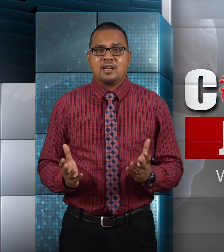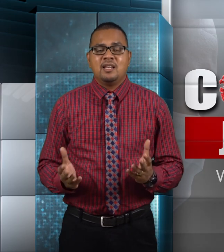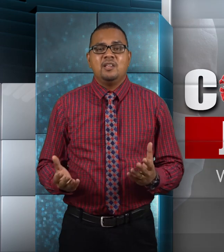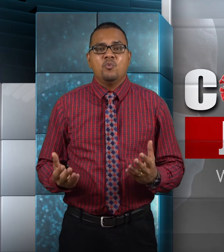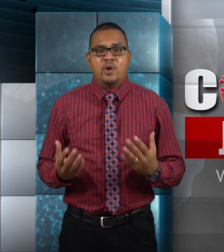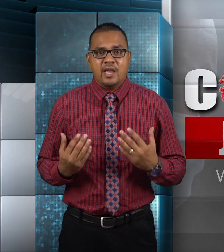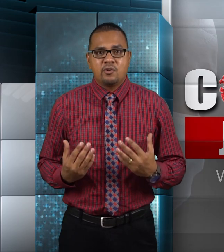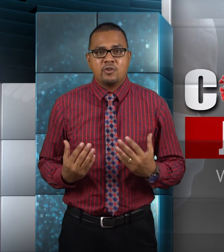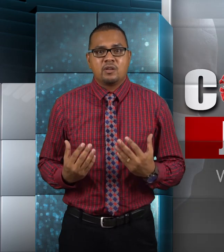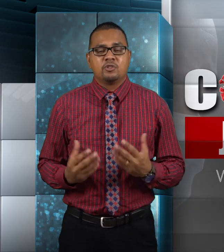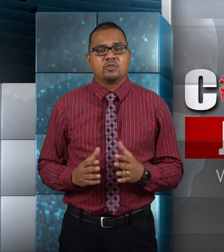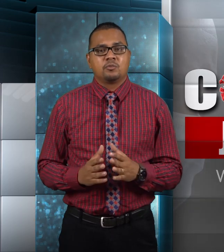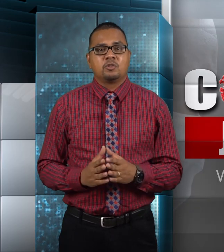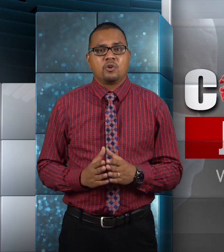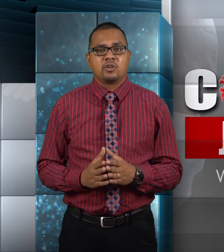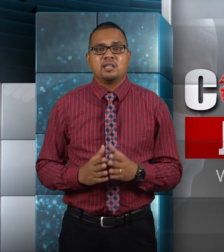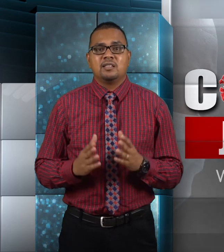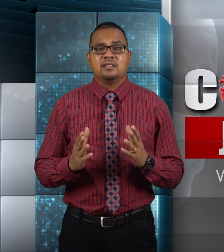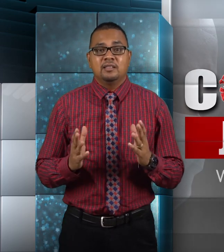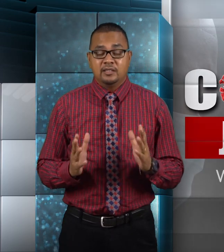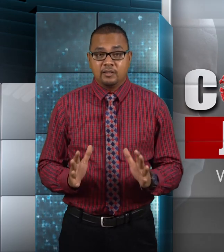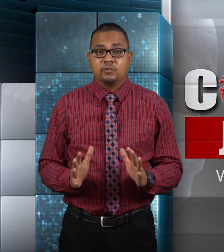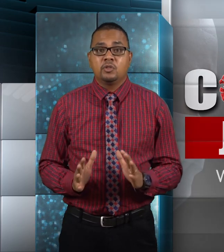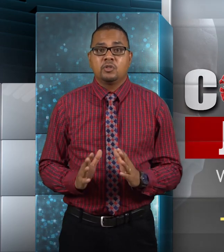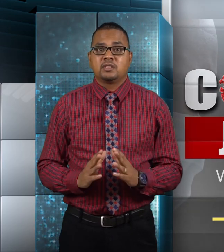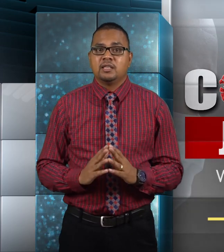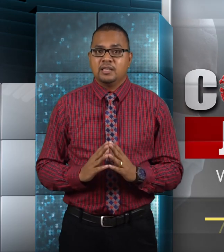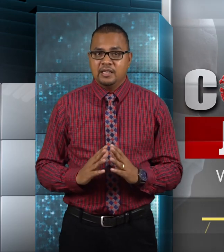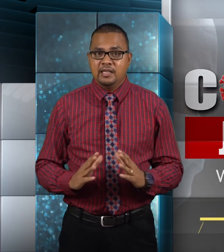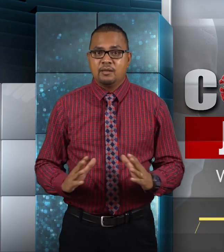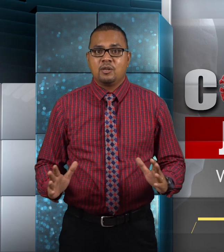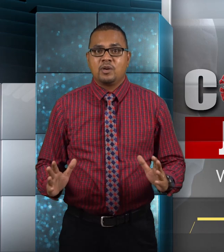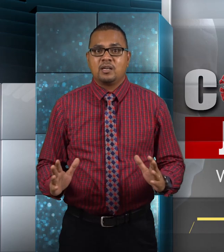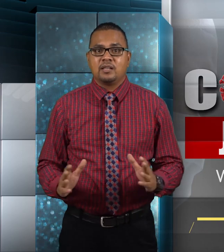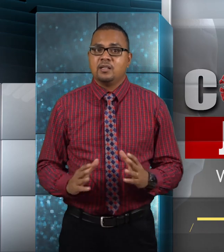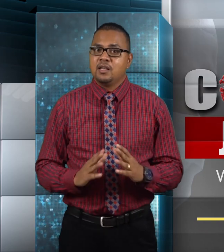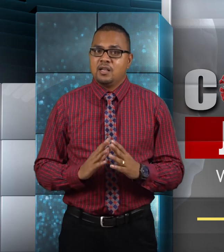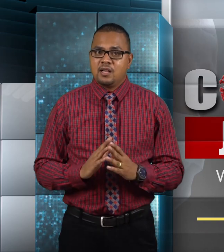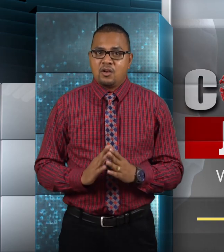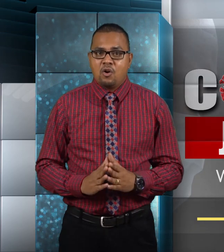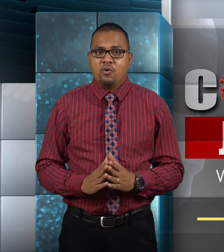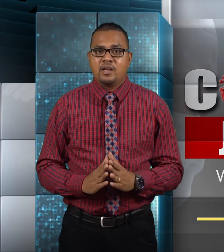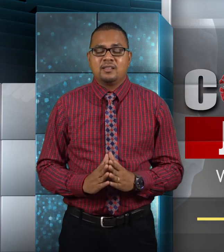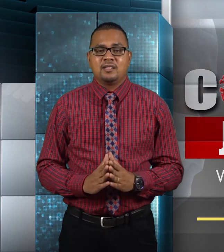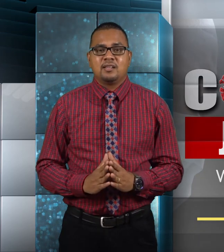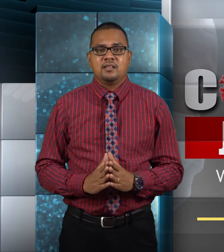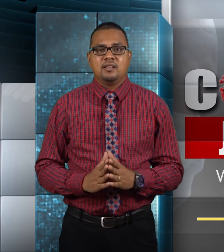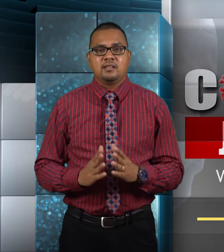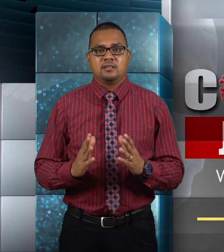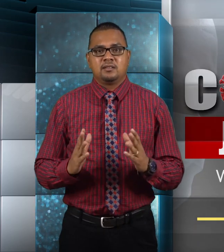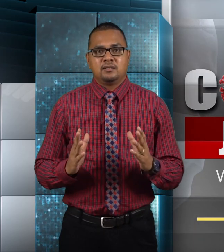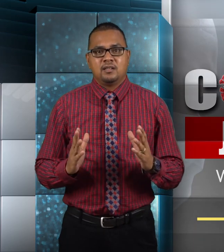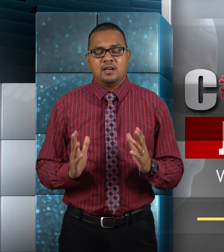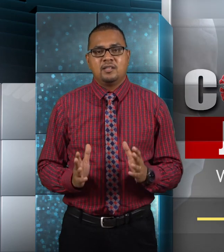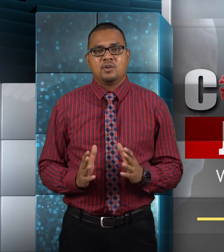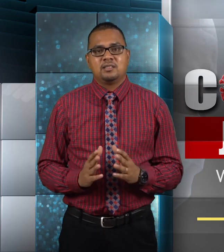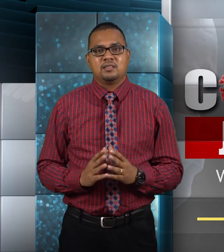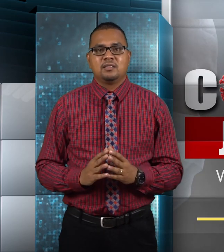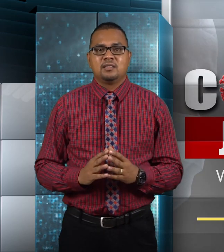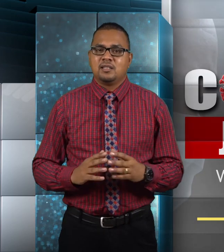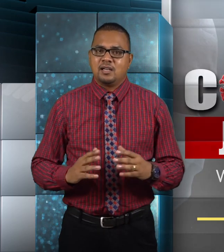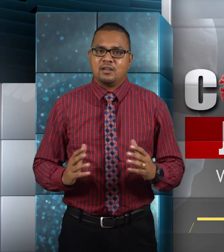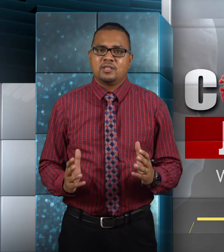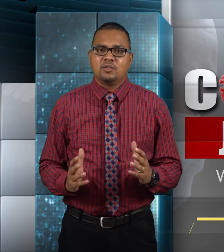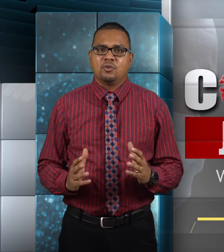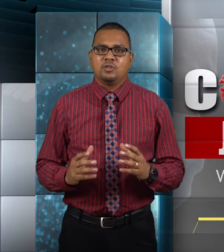maar alleen wij kunnen ervoor zorgen dat dit virus helemaal weg gaat. Hou je altijd aan de regels. Dus handen